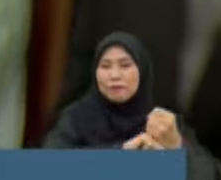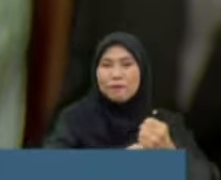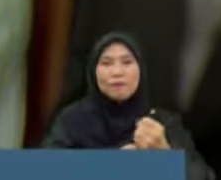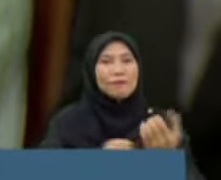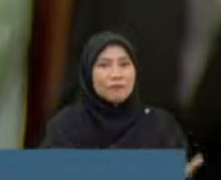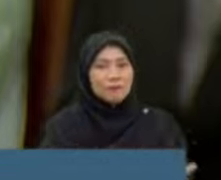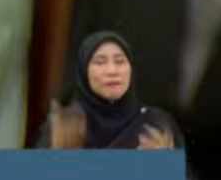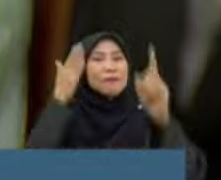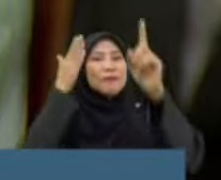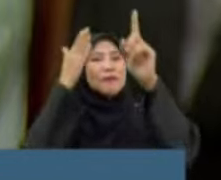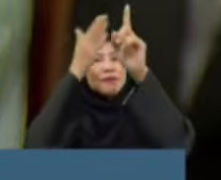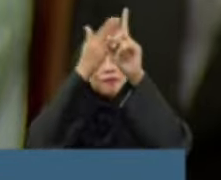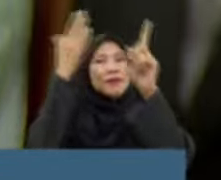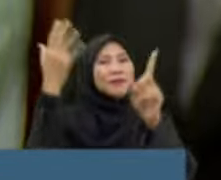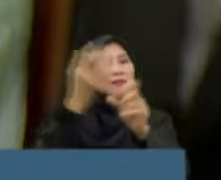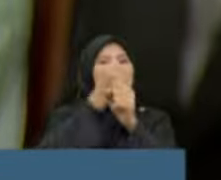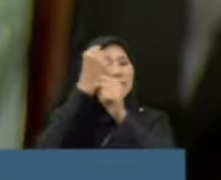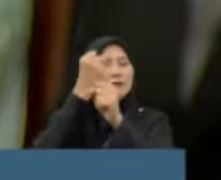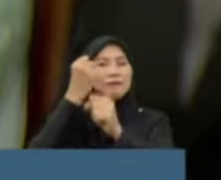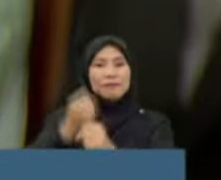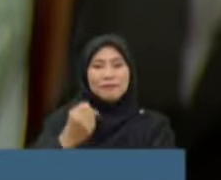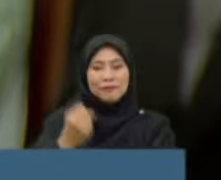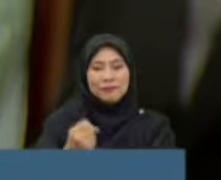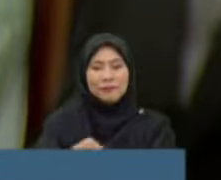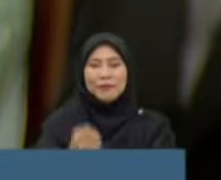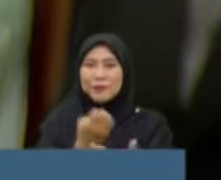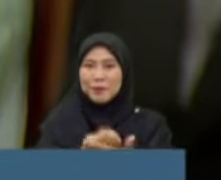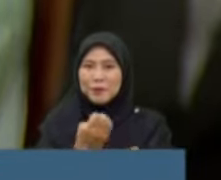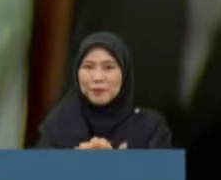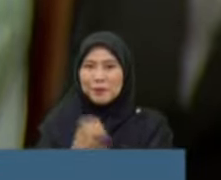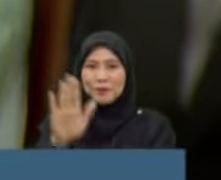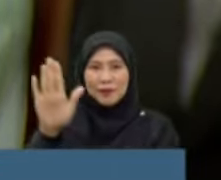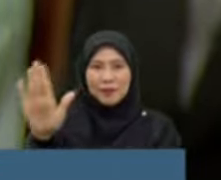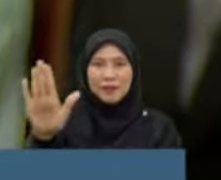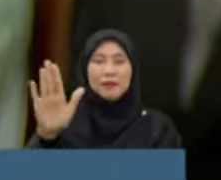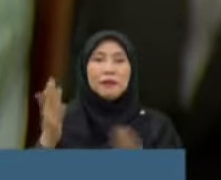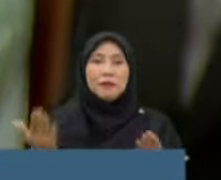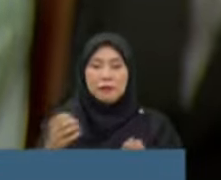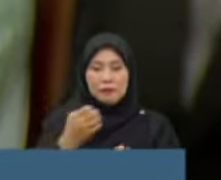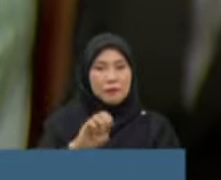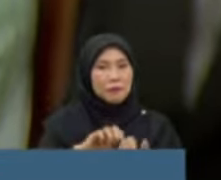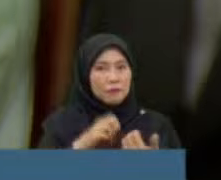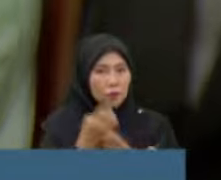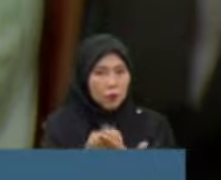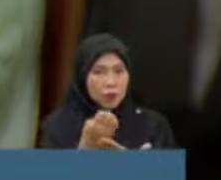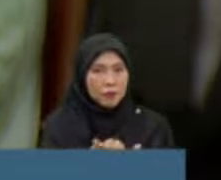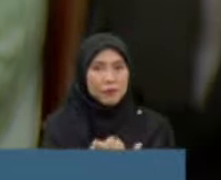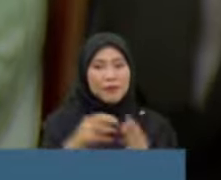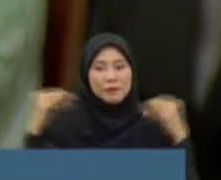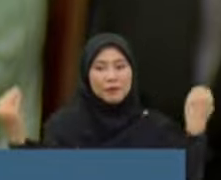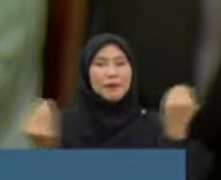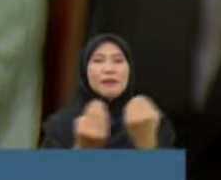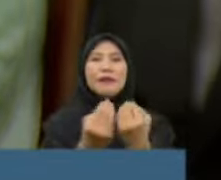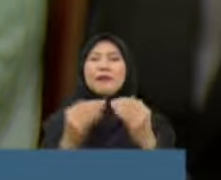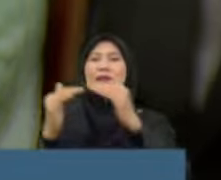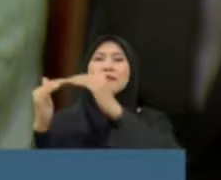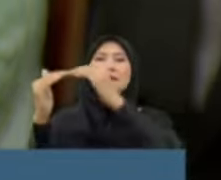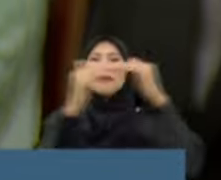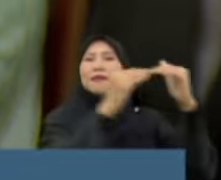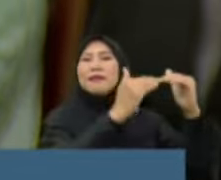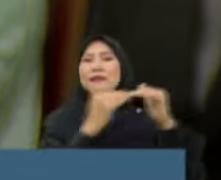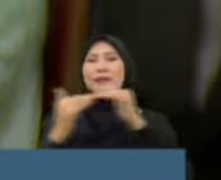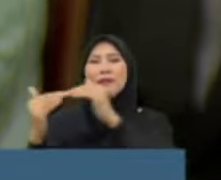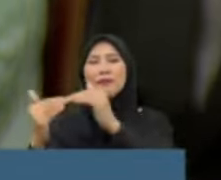ingin dicapai oleh rangka kerja ekonomi madani adalah sosioekonomi masyarakat yang lebih seksama, iaitu